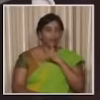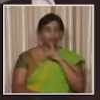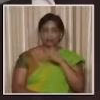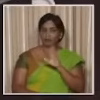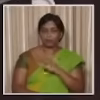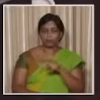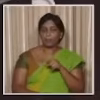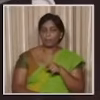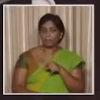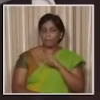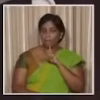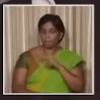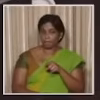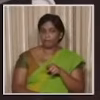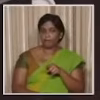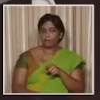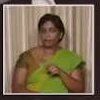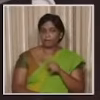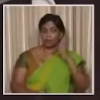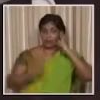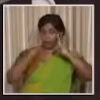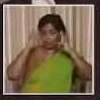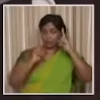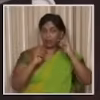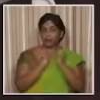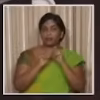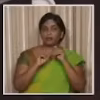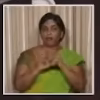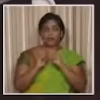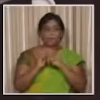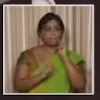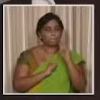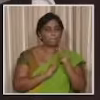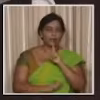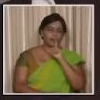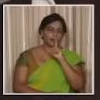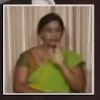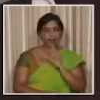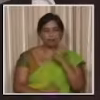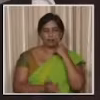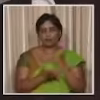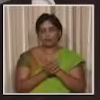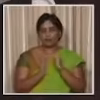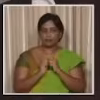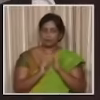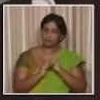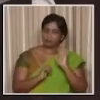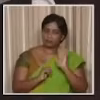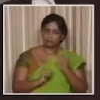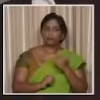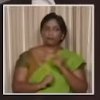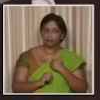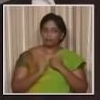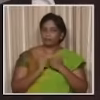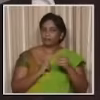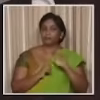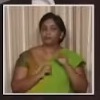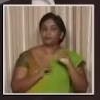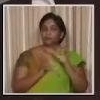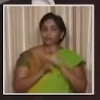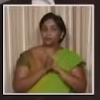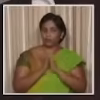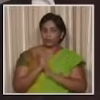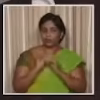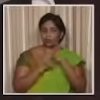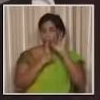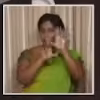කරන්නේ නැහැ. මෙතන තියෙනවා මේ සැලුන් එක වැඩ කරපු අයට පඩි ගෙව්වා කියලා මම ඒවා කියලා එතුමා අපහස්තයකටපත් කරන්න යන්නේ නැහැ. මම එතෙන්ට යන්නේ නැහැ. චමින්ද